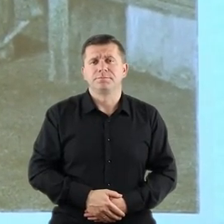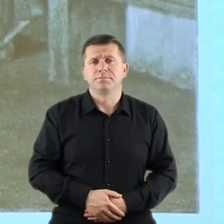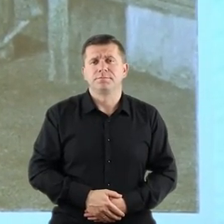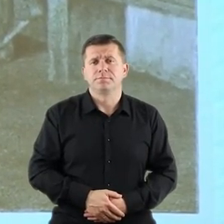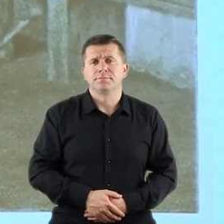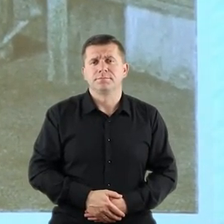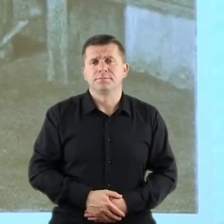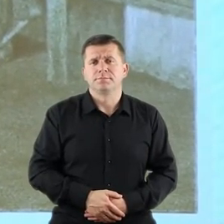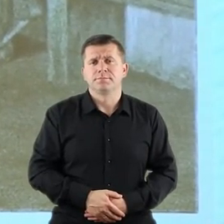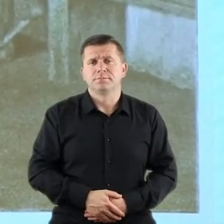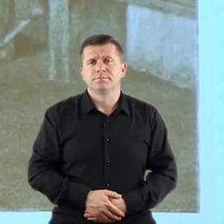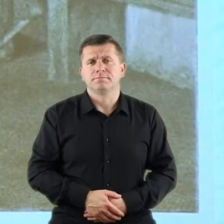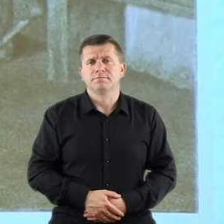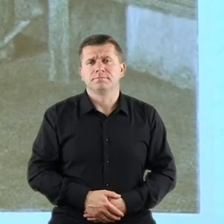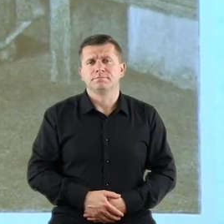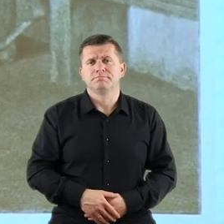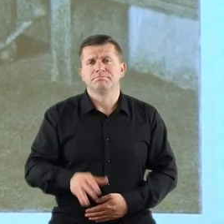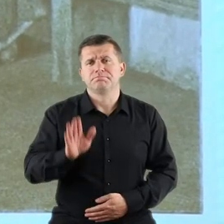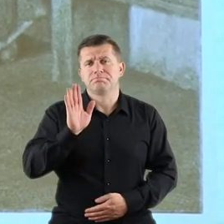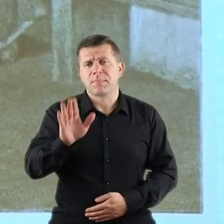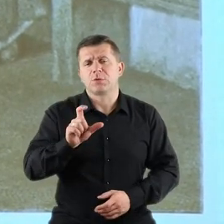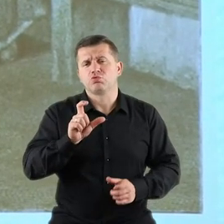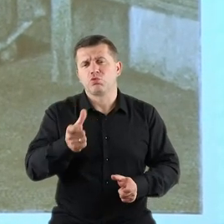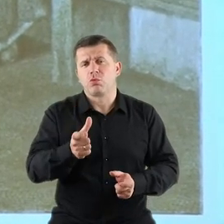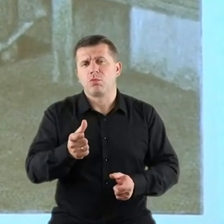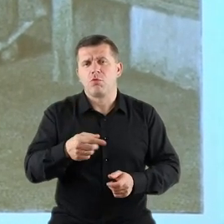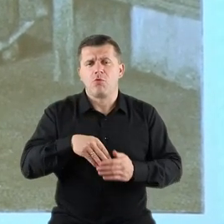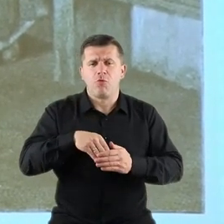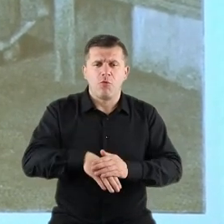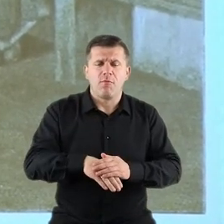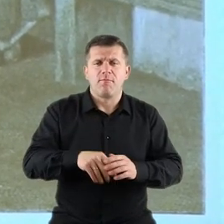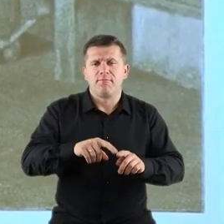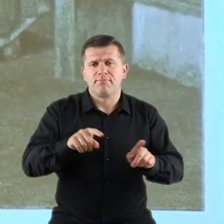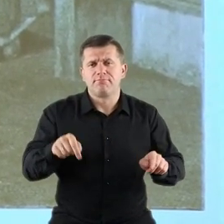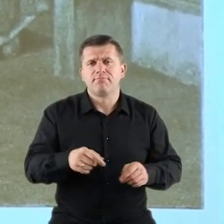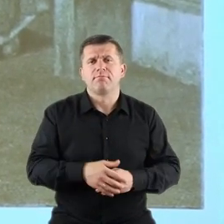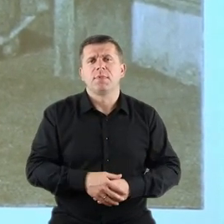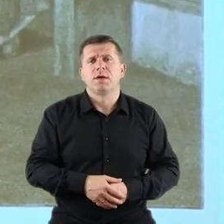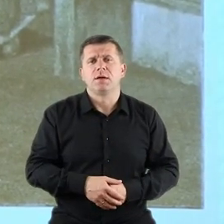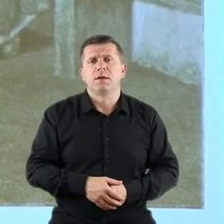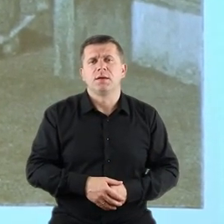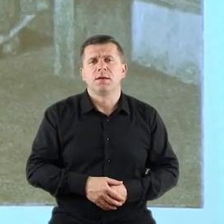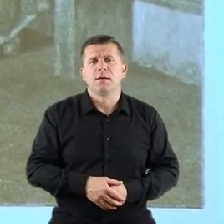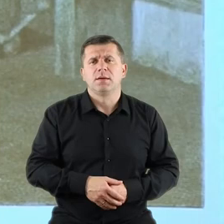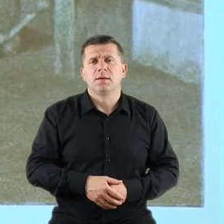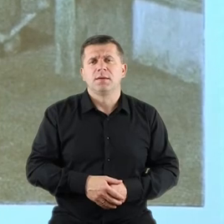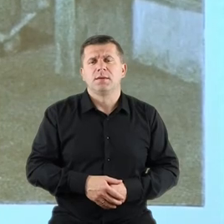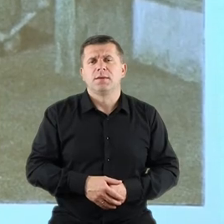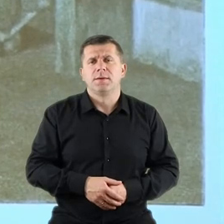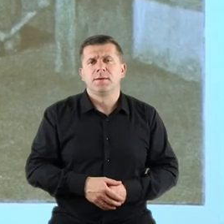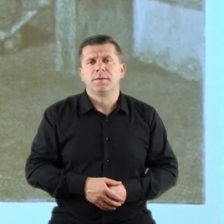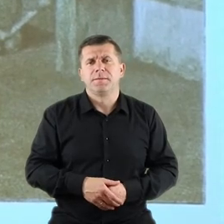w takiej misce w takim trójnogu jakimś tutaj mamy